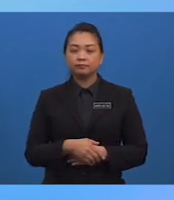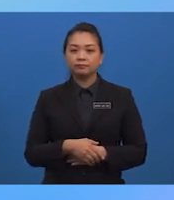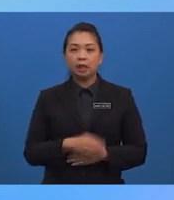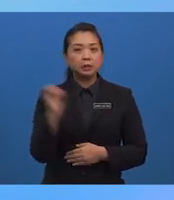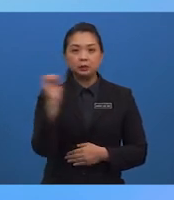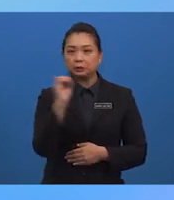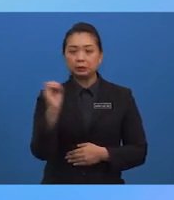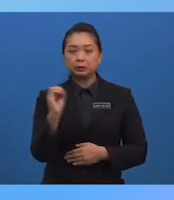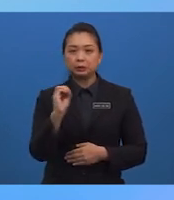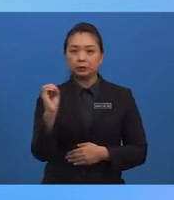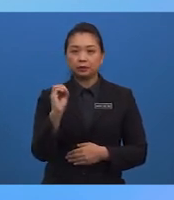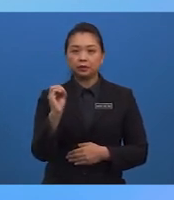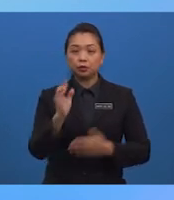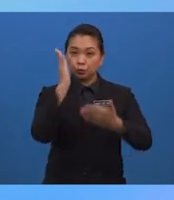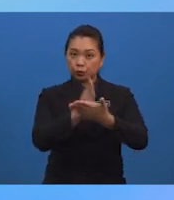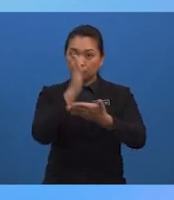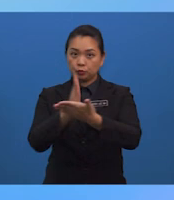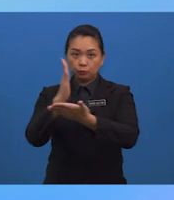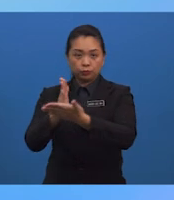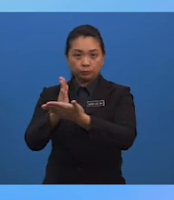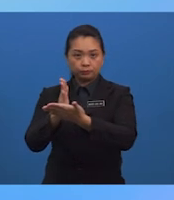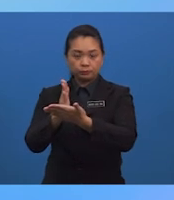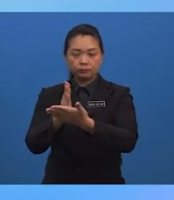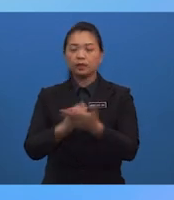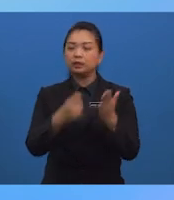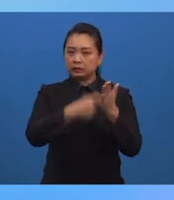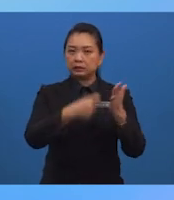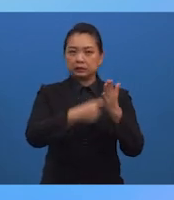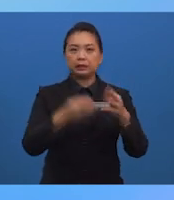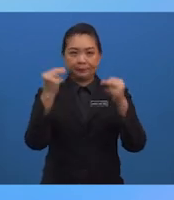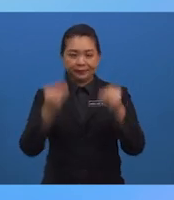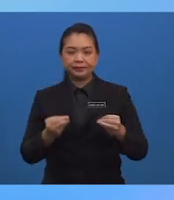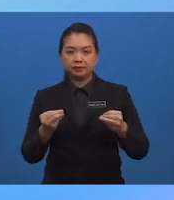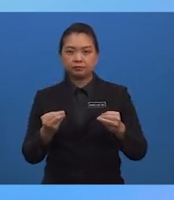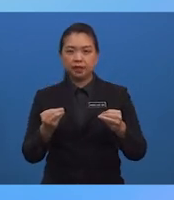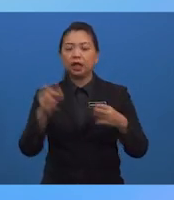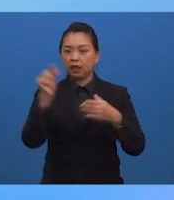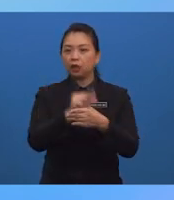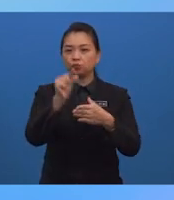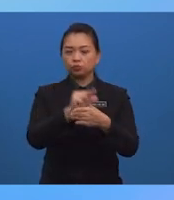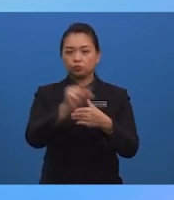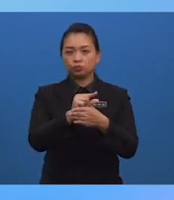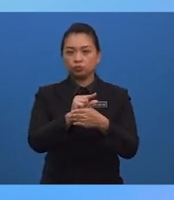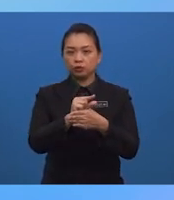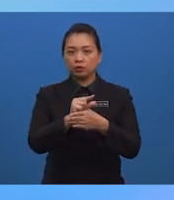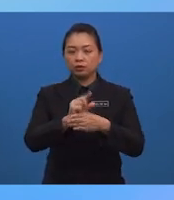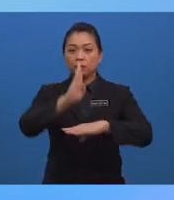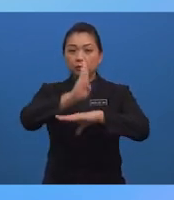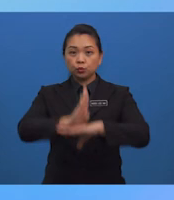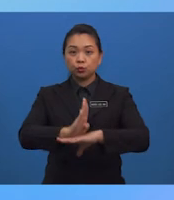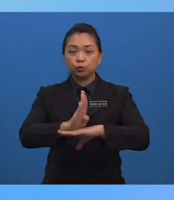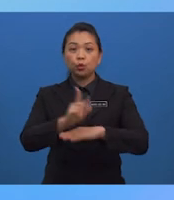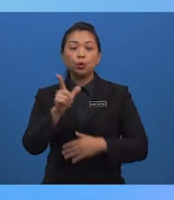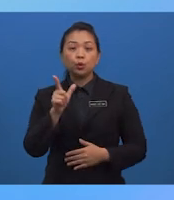tanpa sekatan boleh menghakis nilai-nilai murni masyarakat. Contohnya, kemasukan budaya berunsur